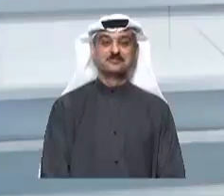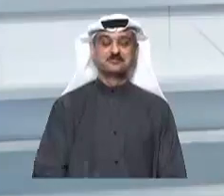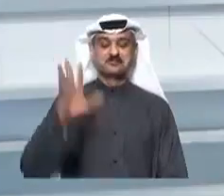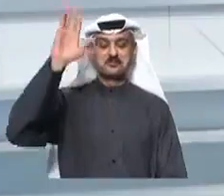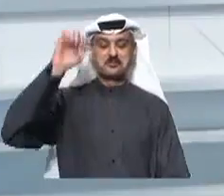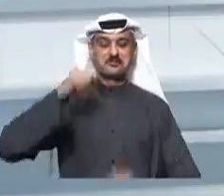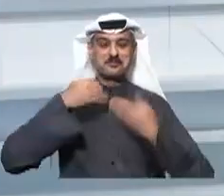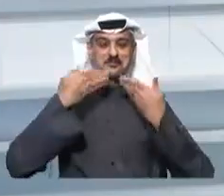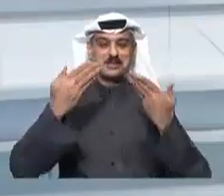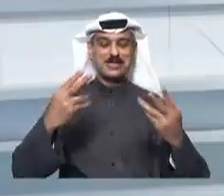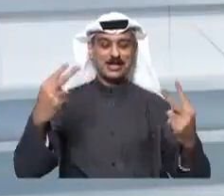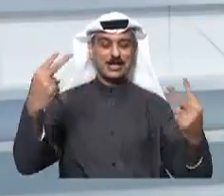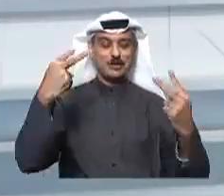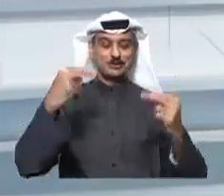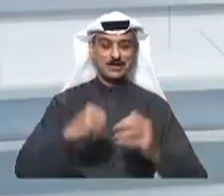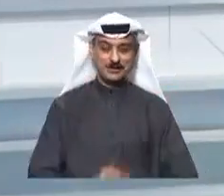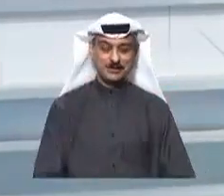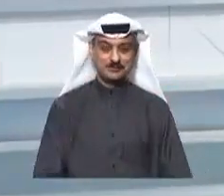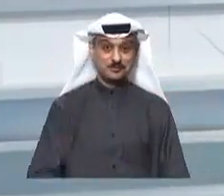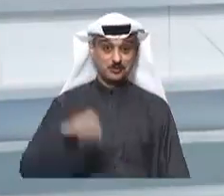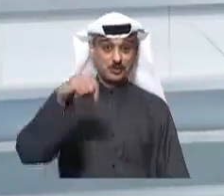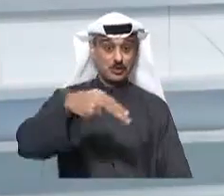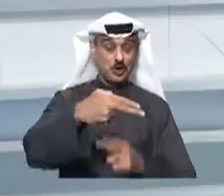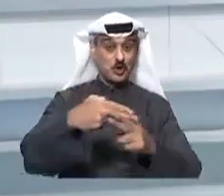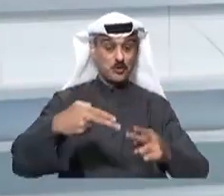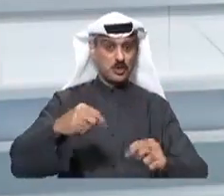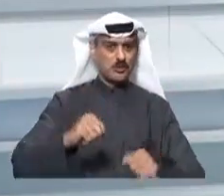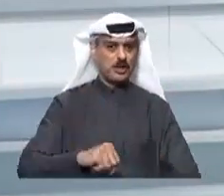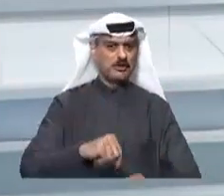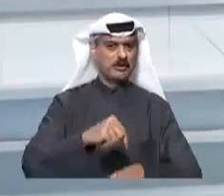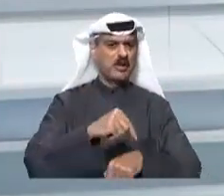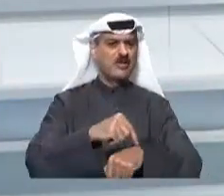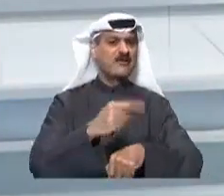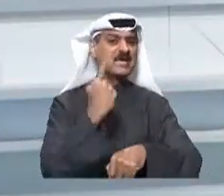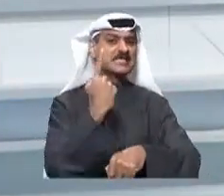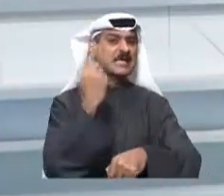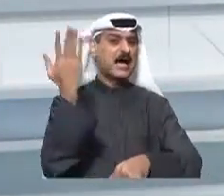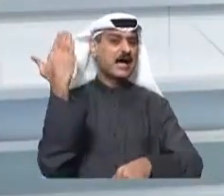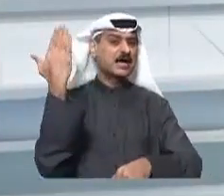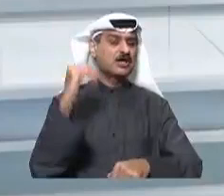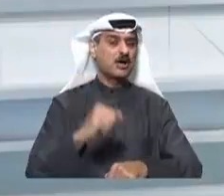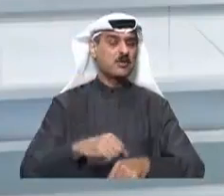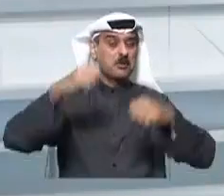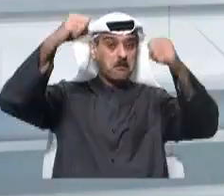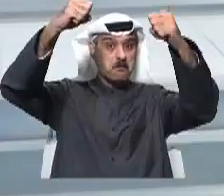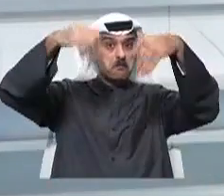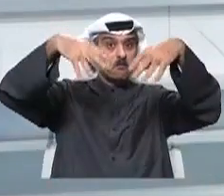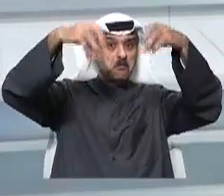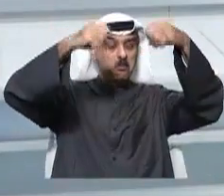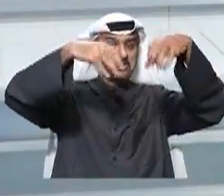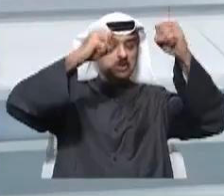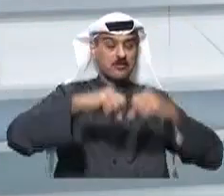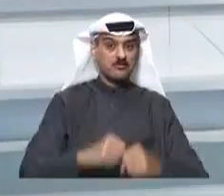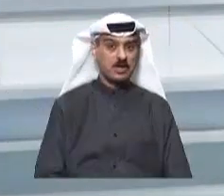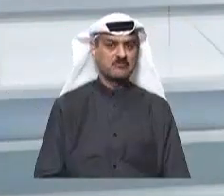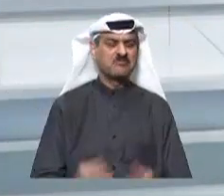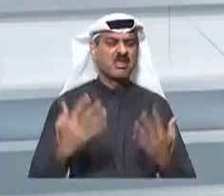مسي عليكم بالخير أعزائي المشاهدين. شهدت البلاد خلال الساعة الماضية كميات بأمطار متفرقة